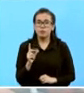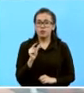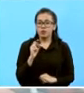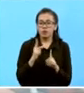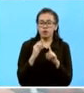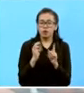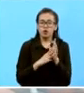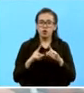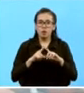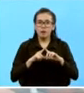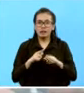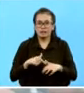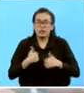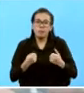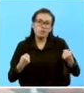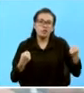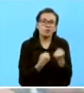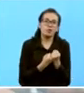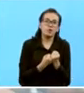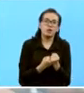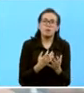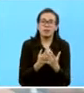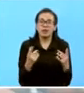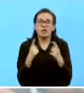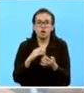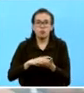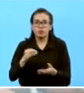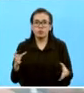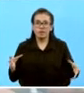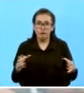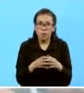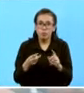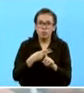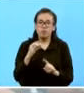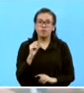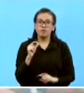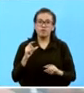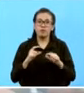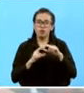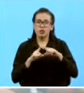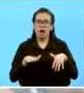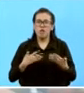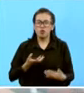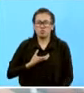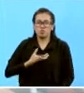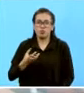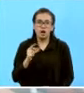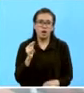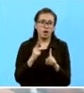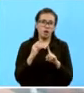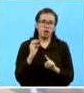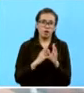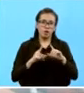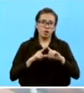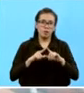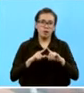memberikan dukungannya. Ratusan warga Jawa Timur yang tergabung dalam Forsa atau fans Roma Irama juga ikut mendukung pasangan Cawagub